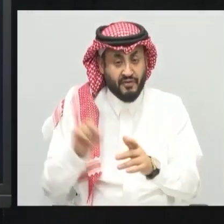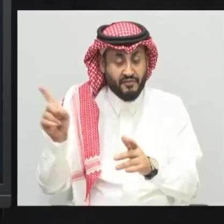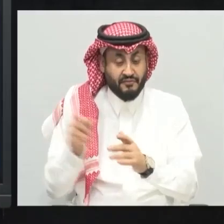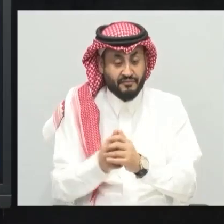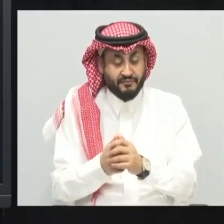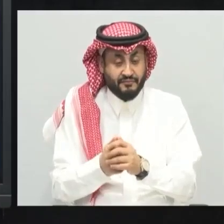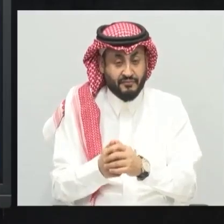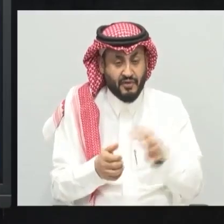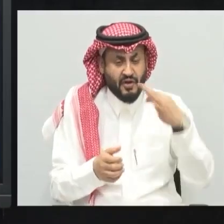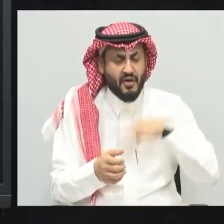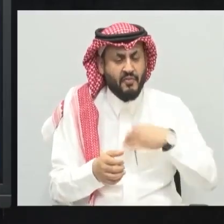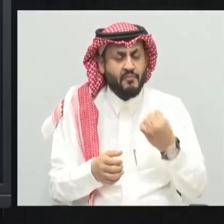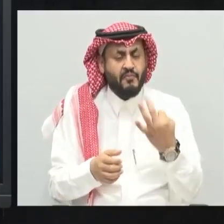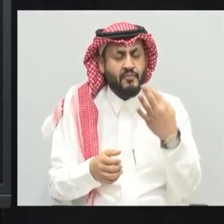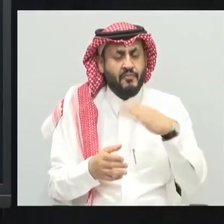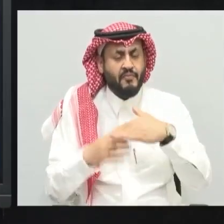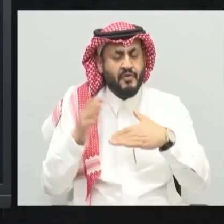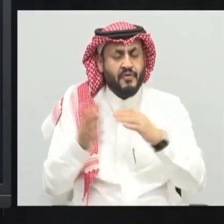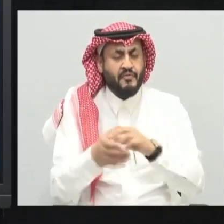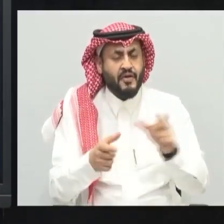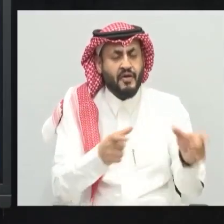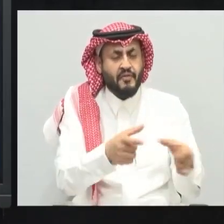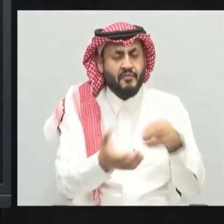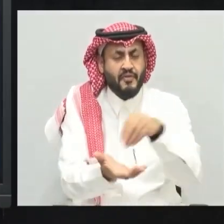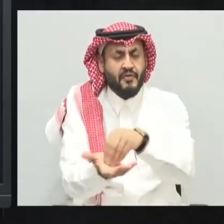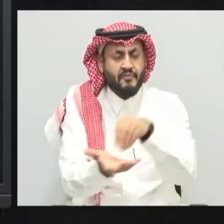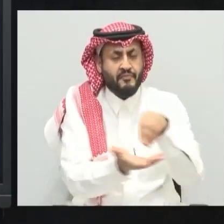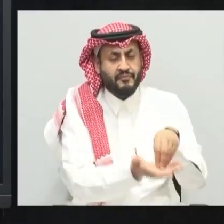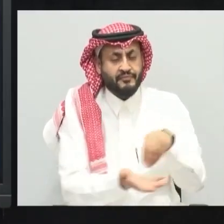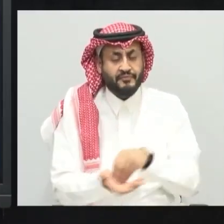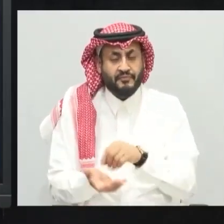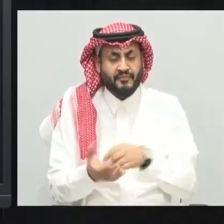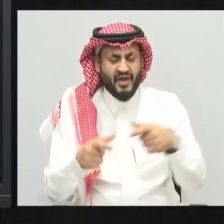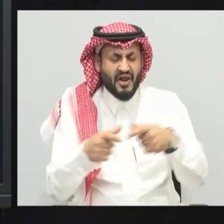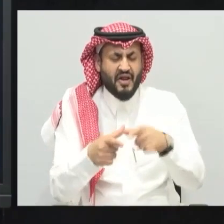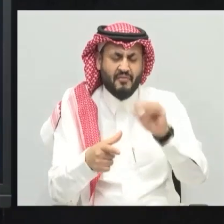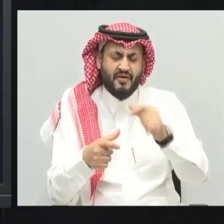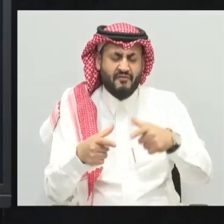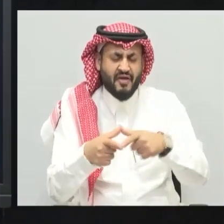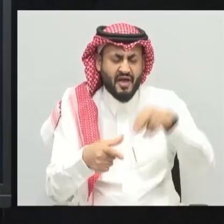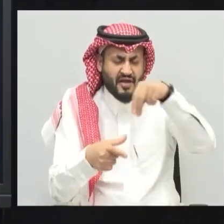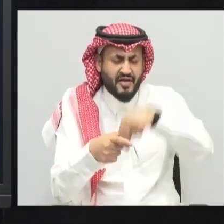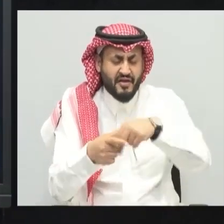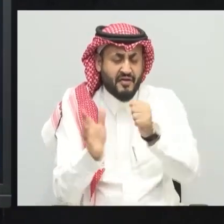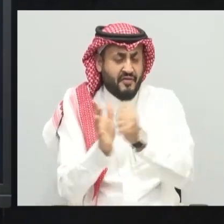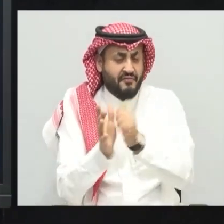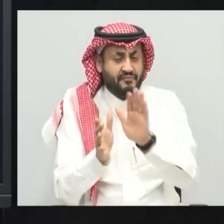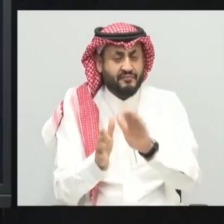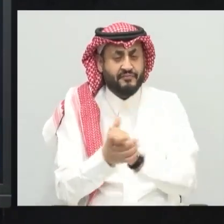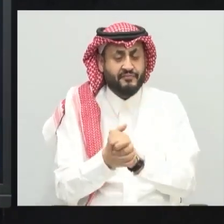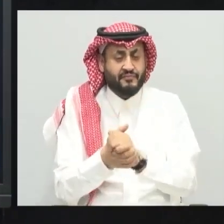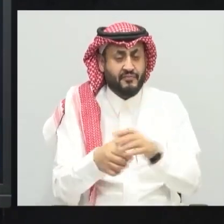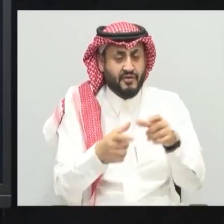يجدون فرصا اكبر في مناطق متعدده ولا يحصر المكان الجغرافي الذي يكونون